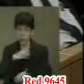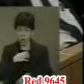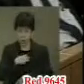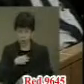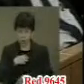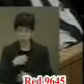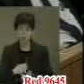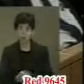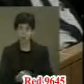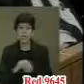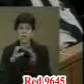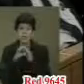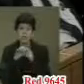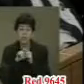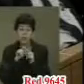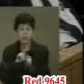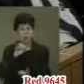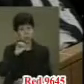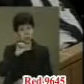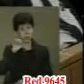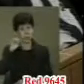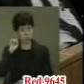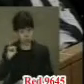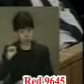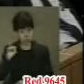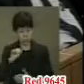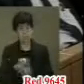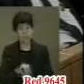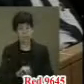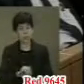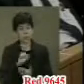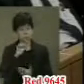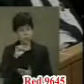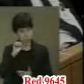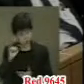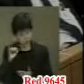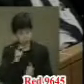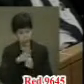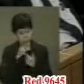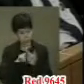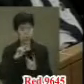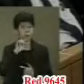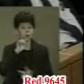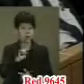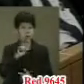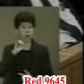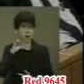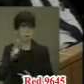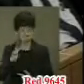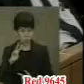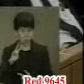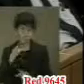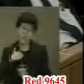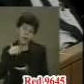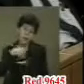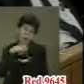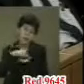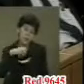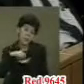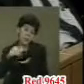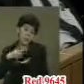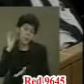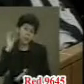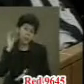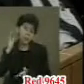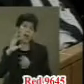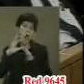าสิ่งที่สมาชิกสภาผู้แทนราษฎรสิ่งที่สมาชิกวุฒิสภาได้กล่าวอ้างเห